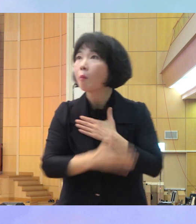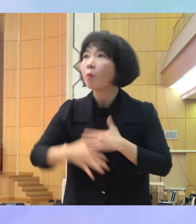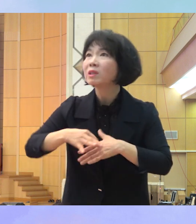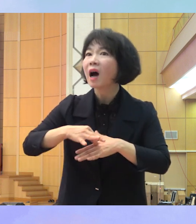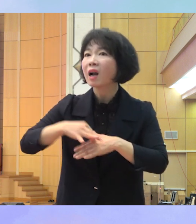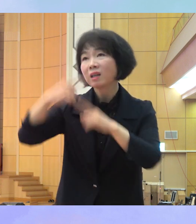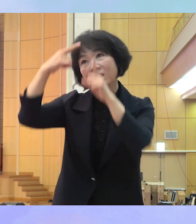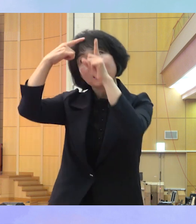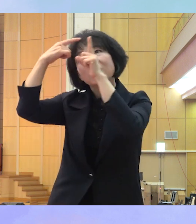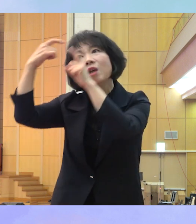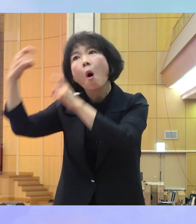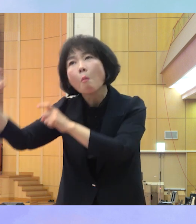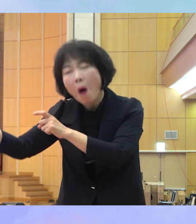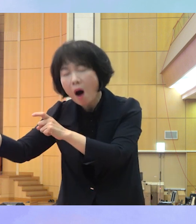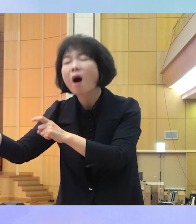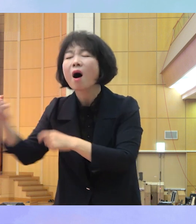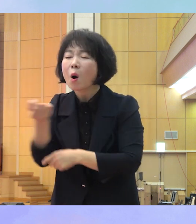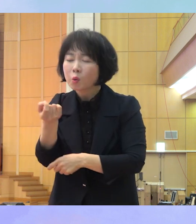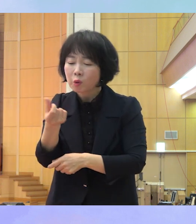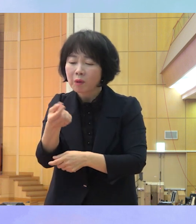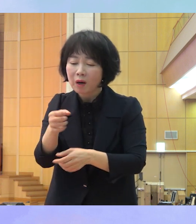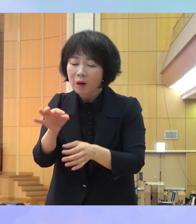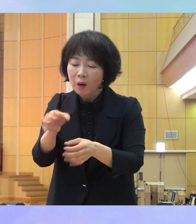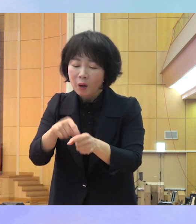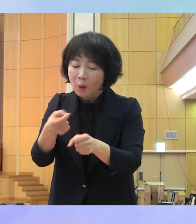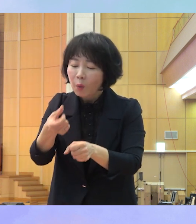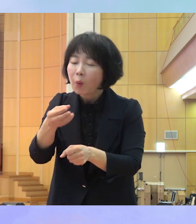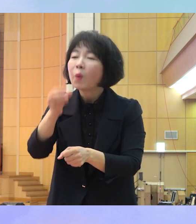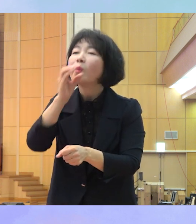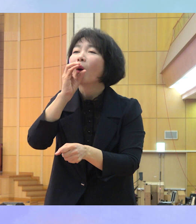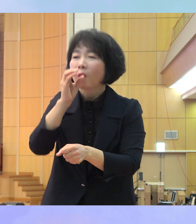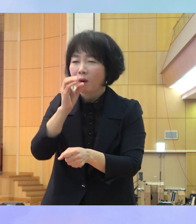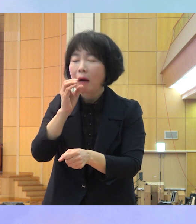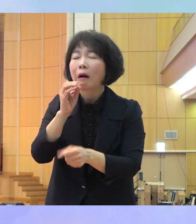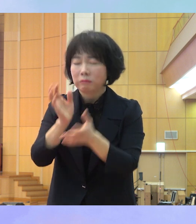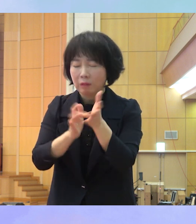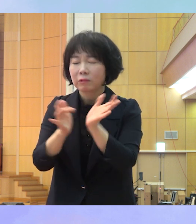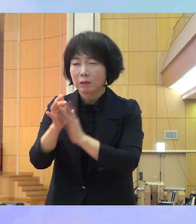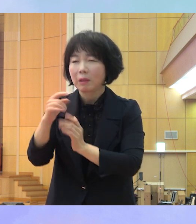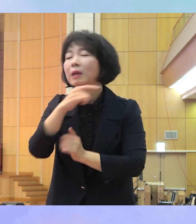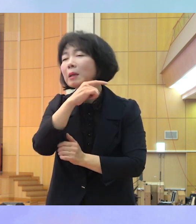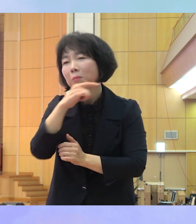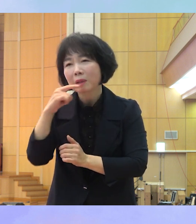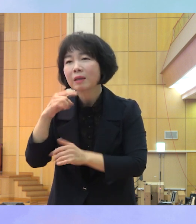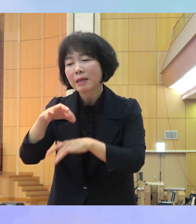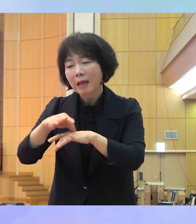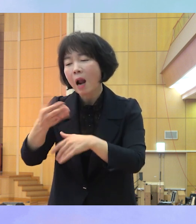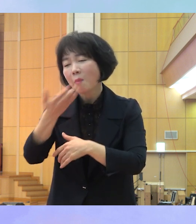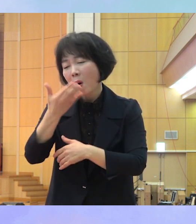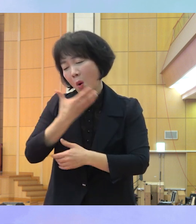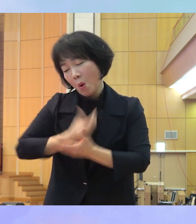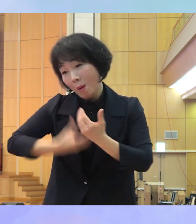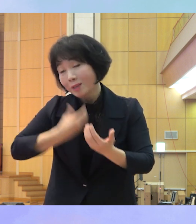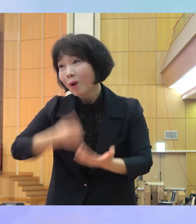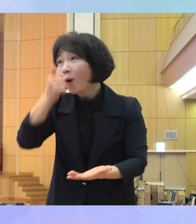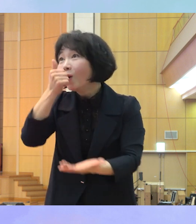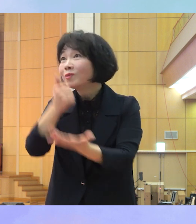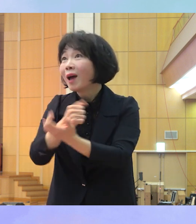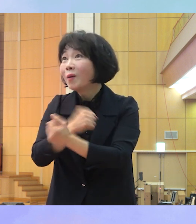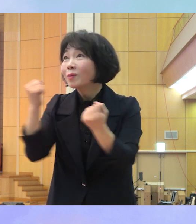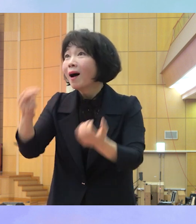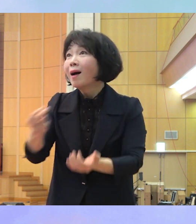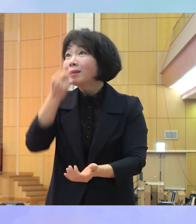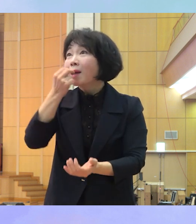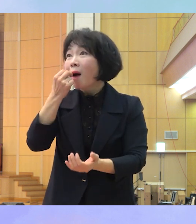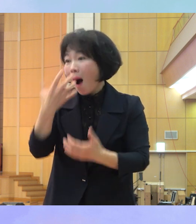조그만 포도주 잔을 주어서 마시게 하는 겁니다. 이게 예수님의 살과 예수님의 피를 먹고 마심으로